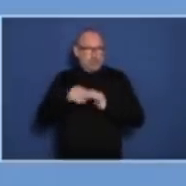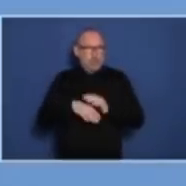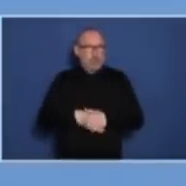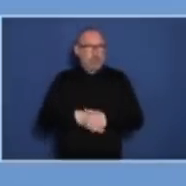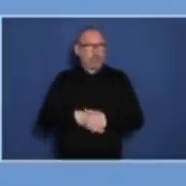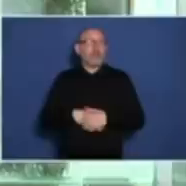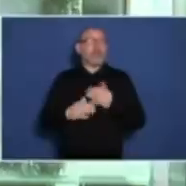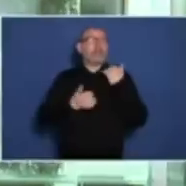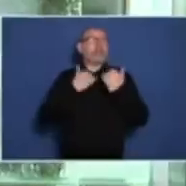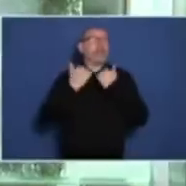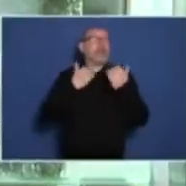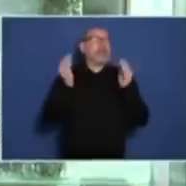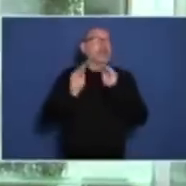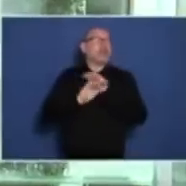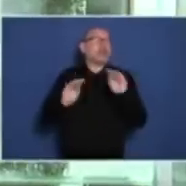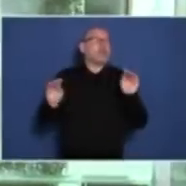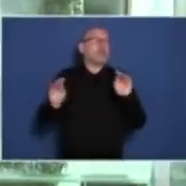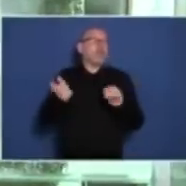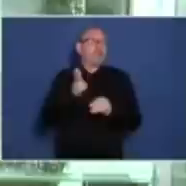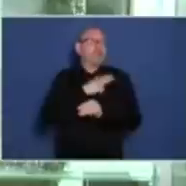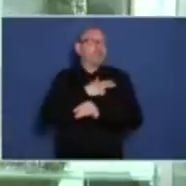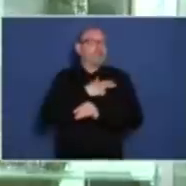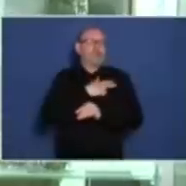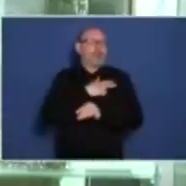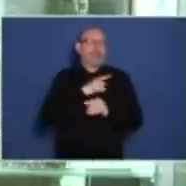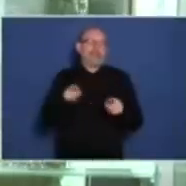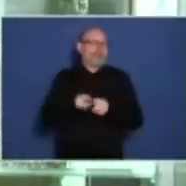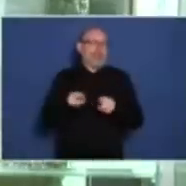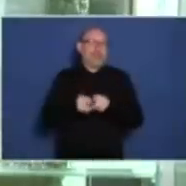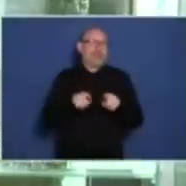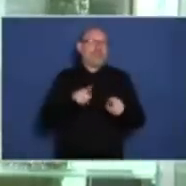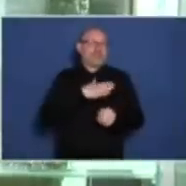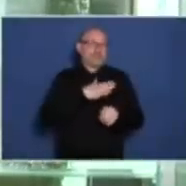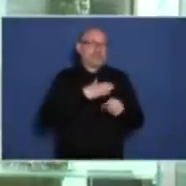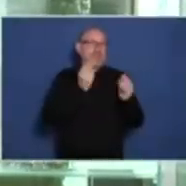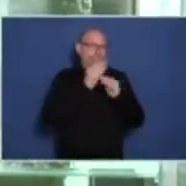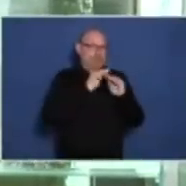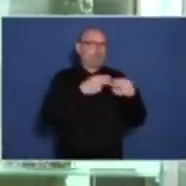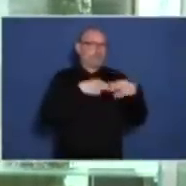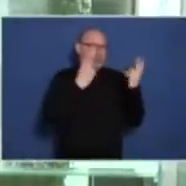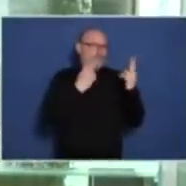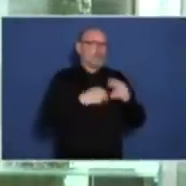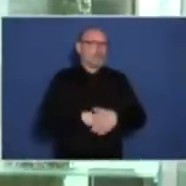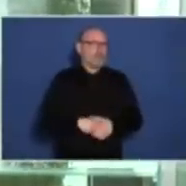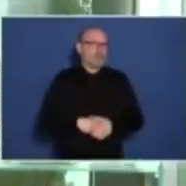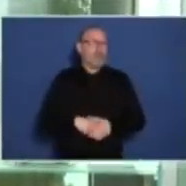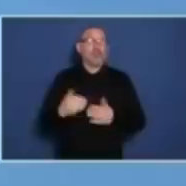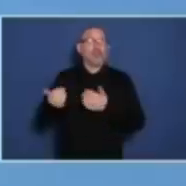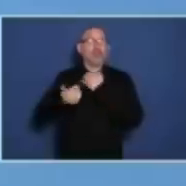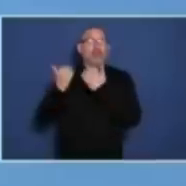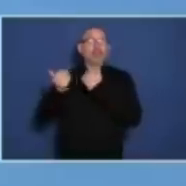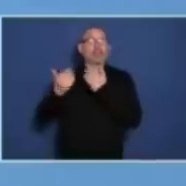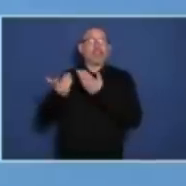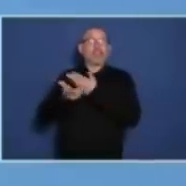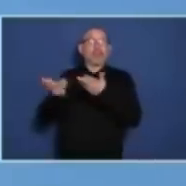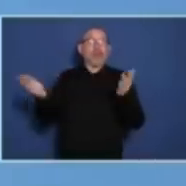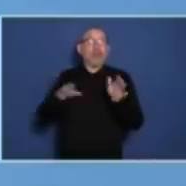das abbildet, was wir auch an Informationen zur Verfügung gestellt haben. Ich möchte zur Berichterstattung sagen, alle Stellen,